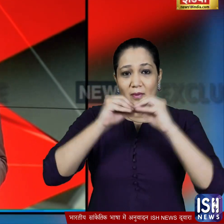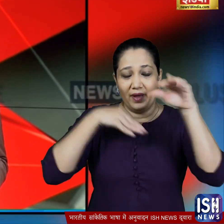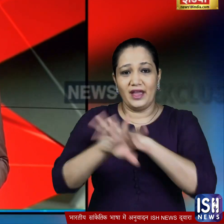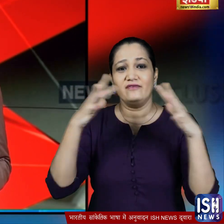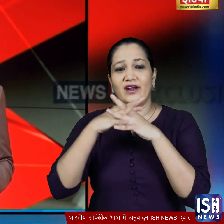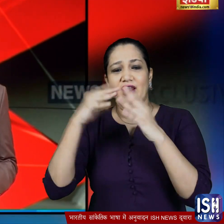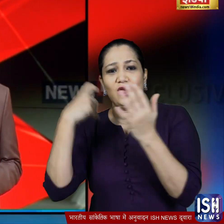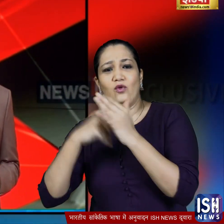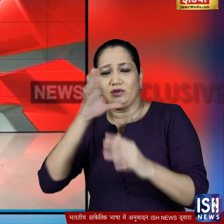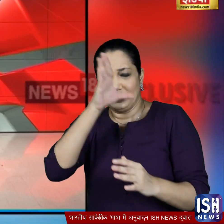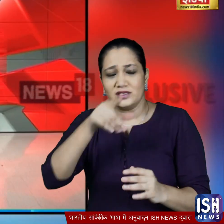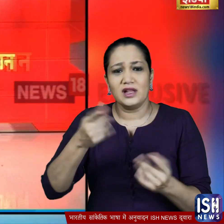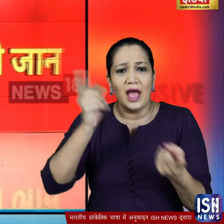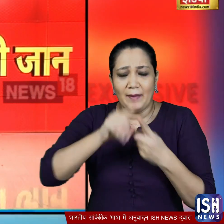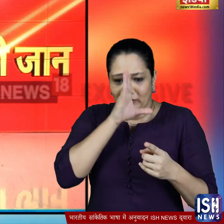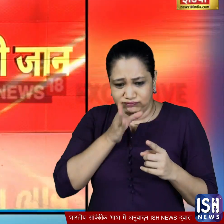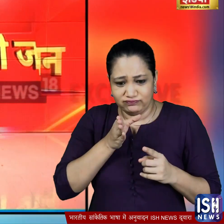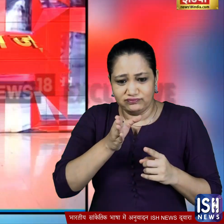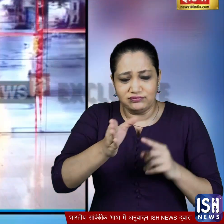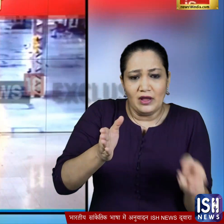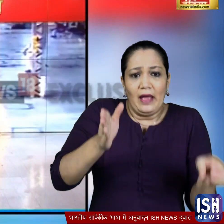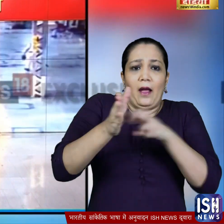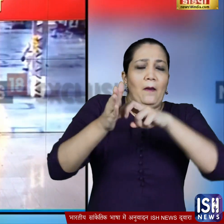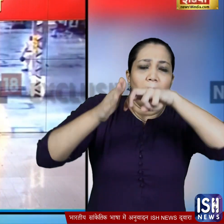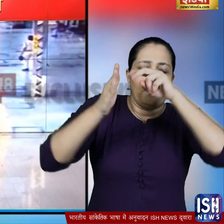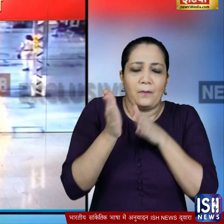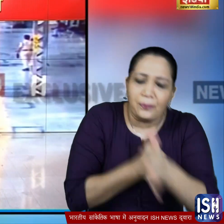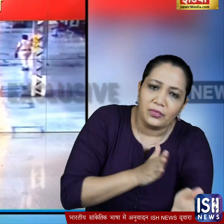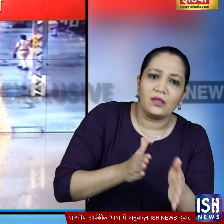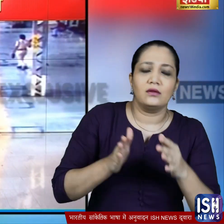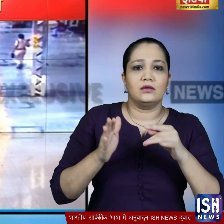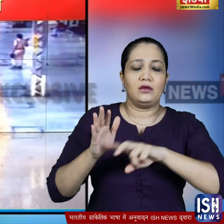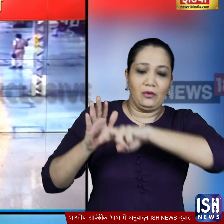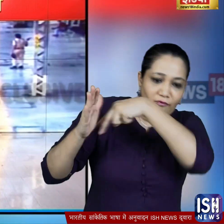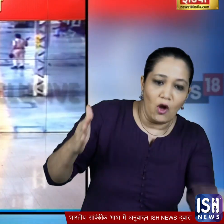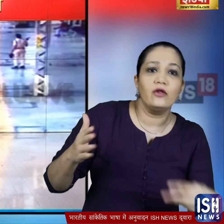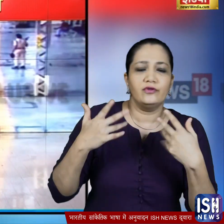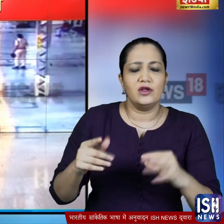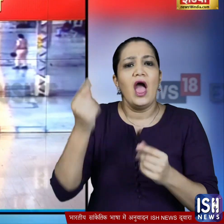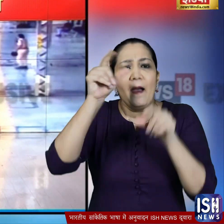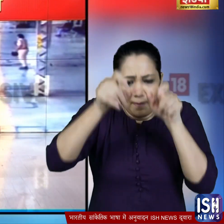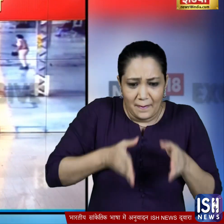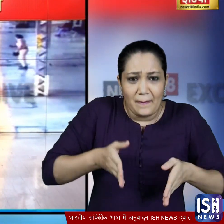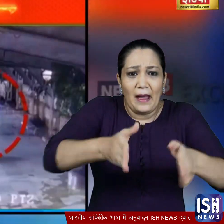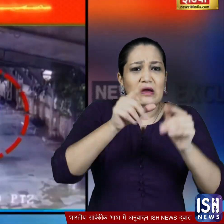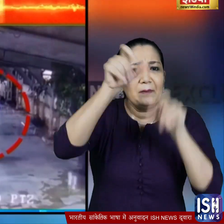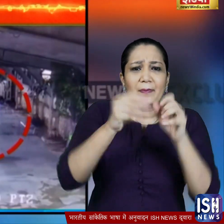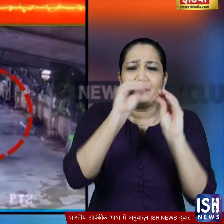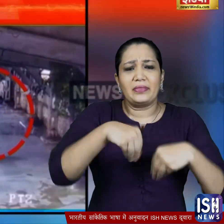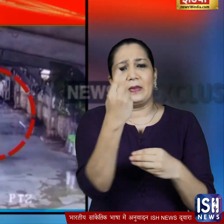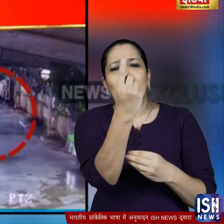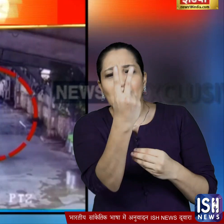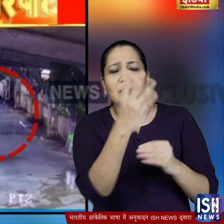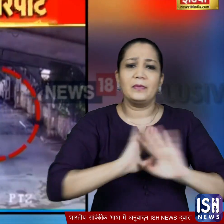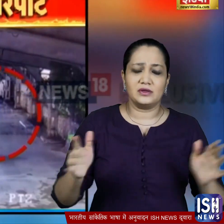तस्वीर सामने आई, जहां ट्रेन पर चढ़ते वक्त एक आदमी का पैर फिसल गया। हादसे के वक्त स्टेशन पर इक्का दुक्का लोग ही मौजूद थे